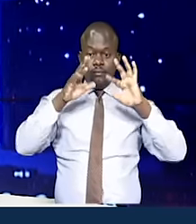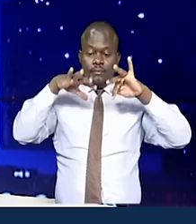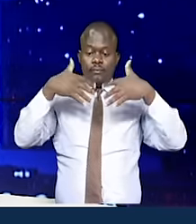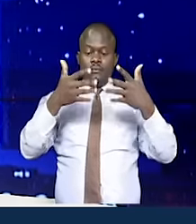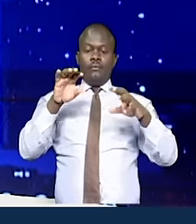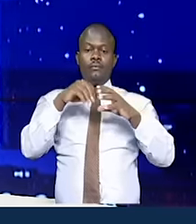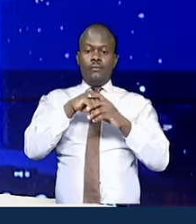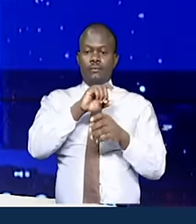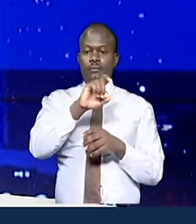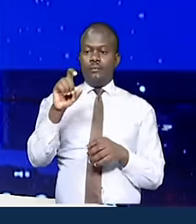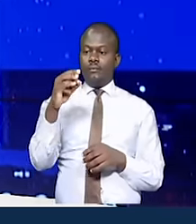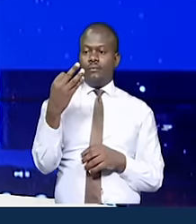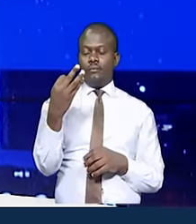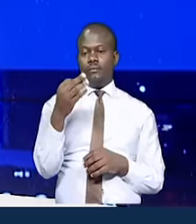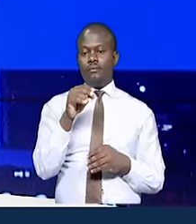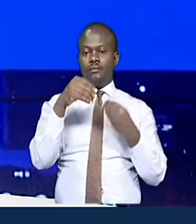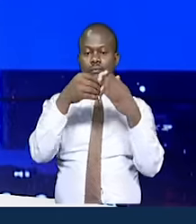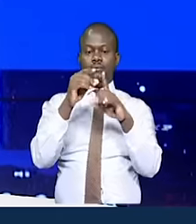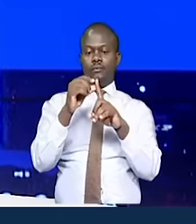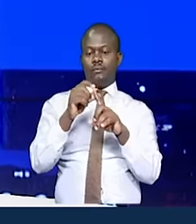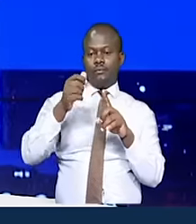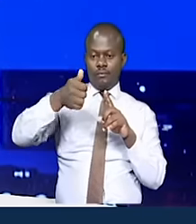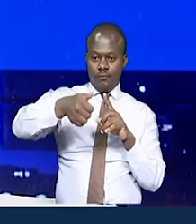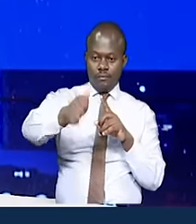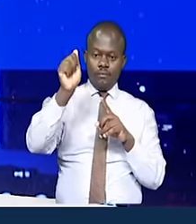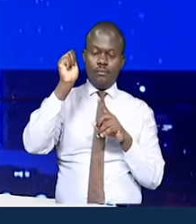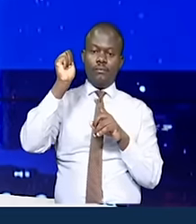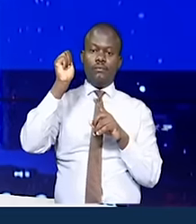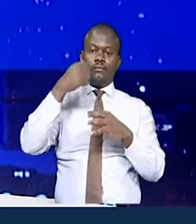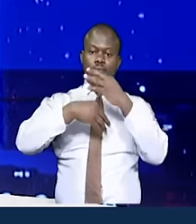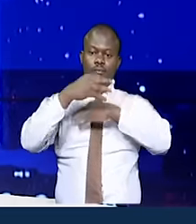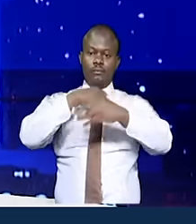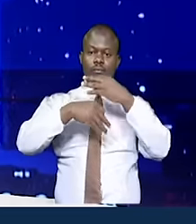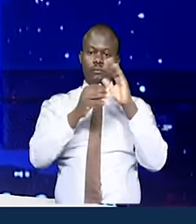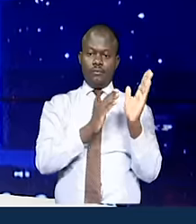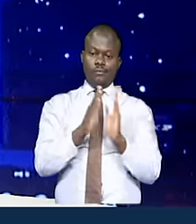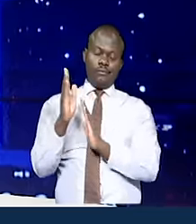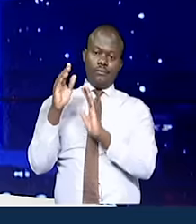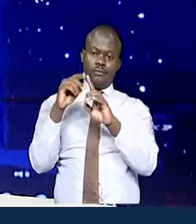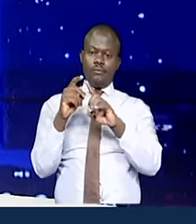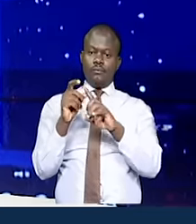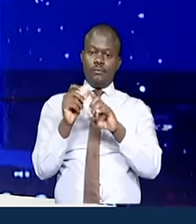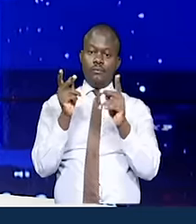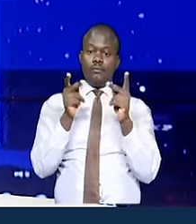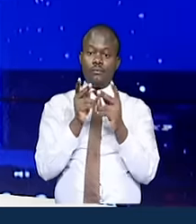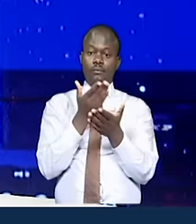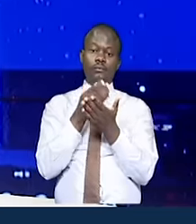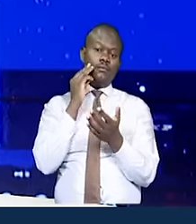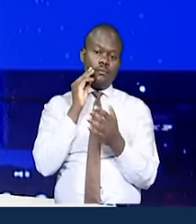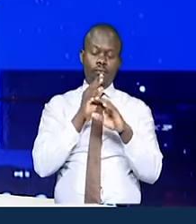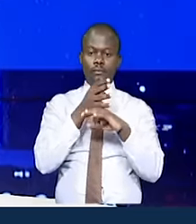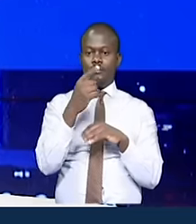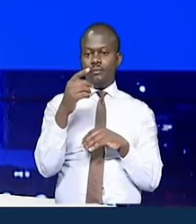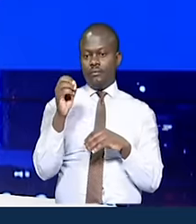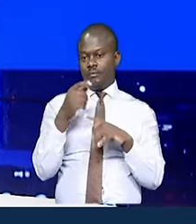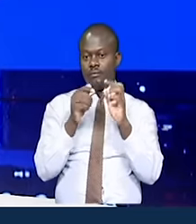amezi asaga atatu batanze umuceri wabo ku nganda zitunganya umuceri aho bishyuza miliyoni zirenga ijana